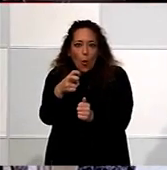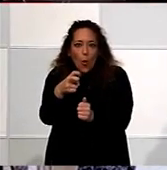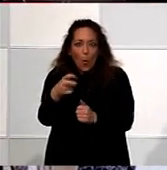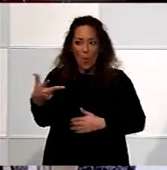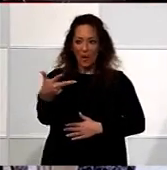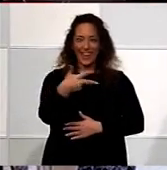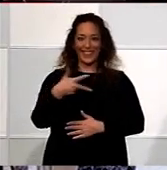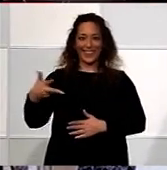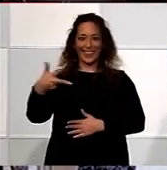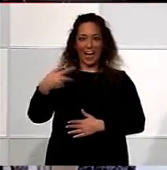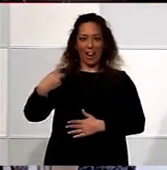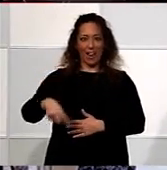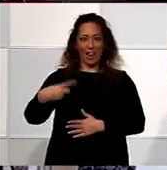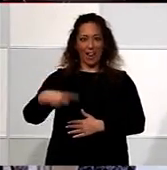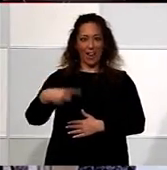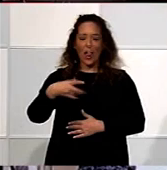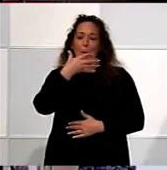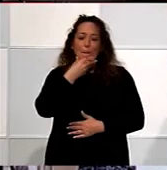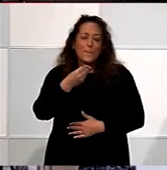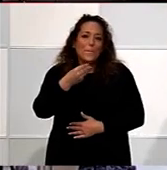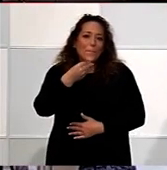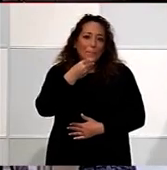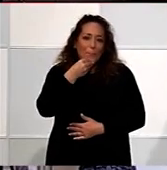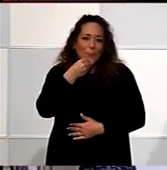aquí. Que maco, quin goig, oi?